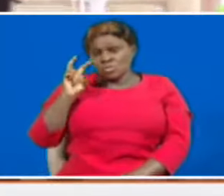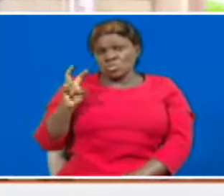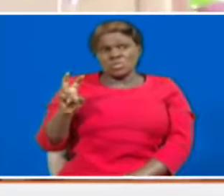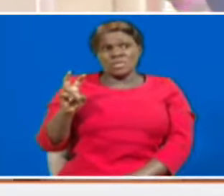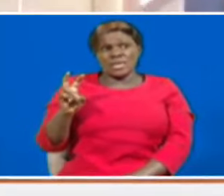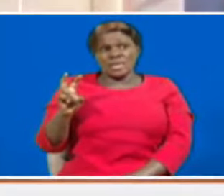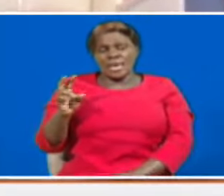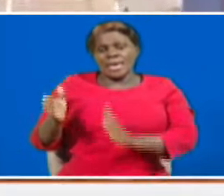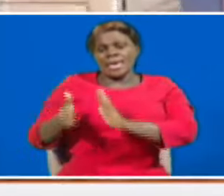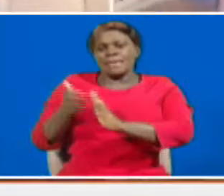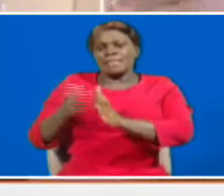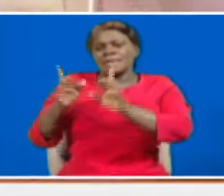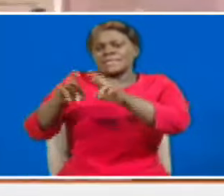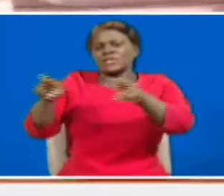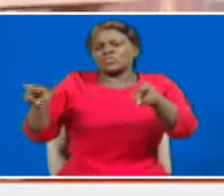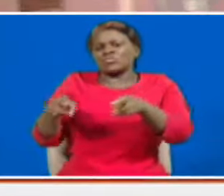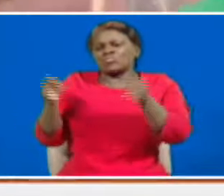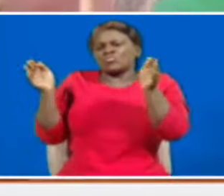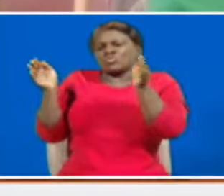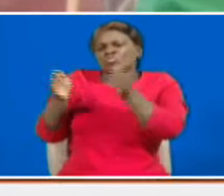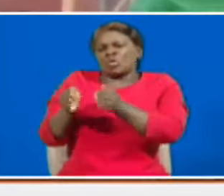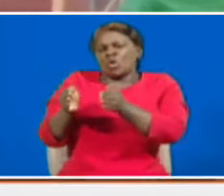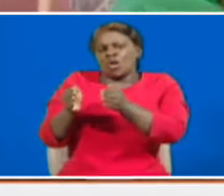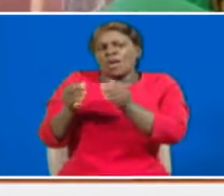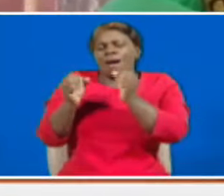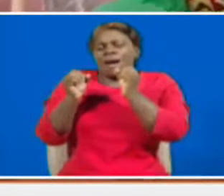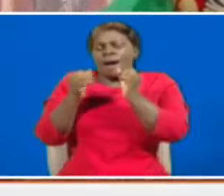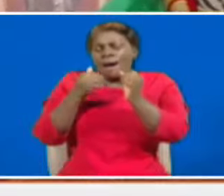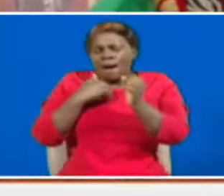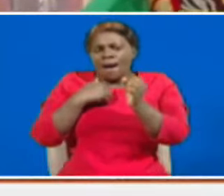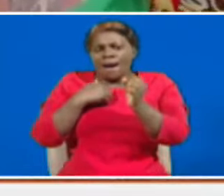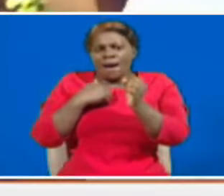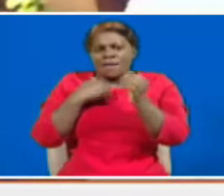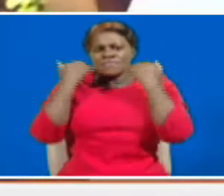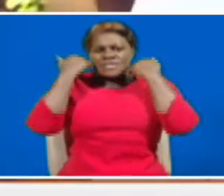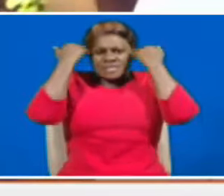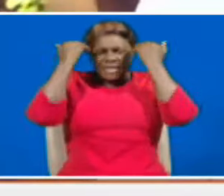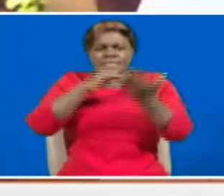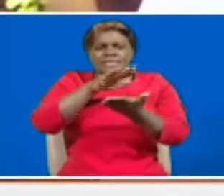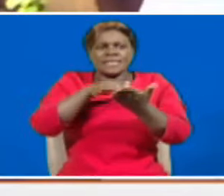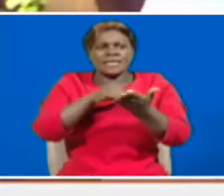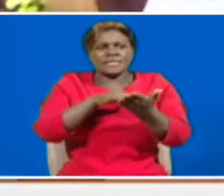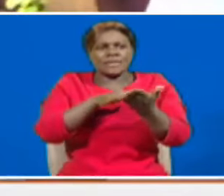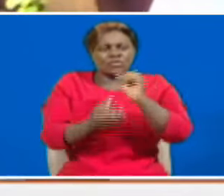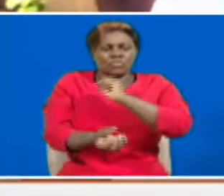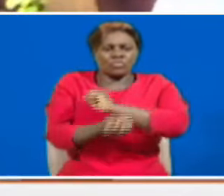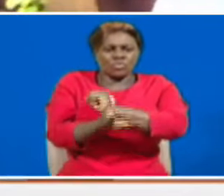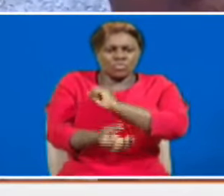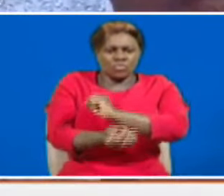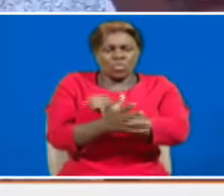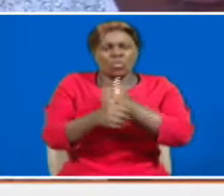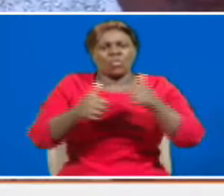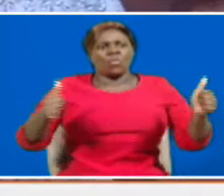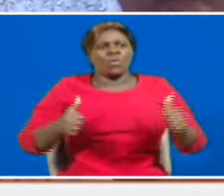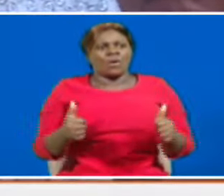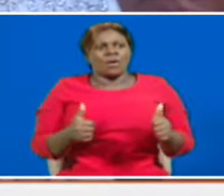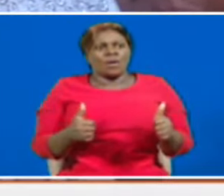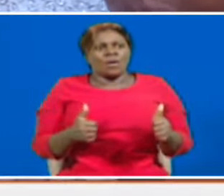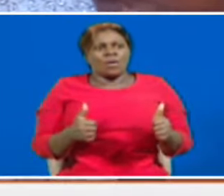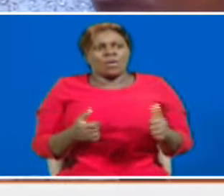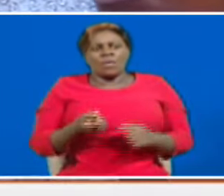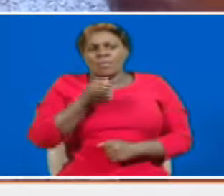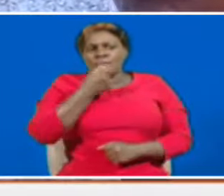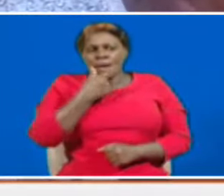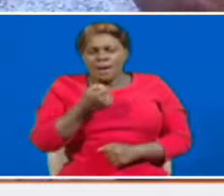chetu cha emergency ni kidogo. Tungekuwa na proper trauma center, ingeshughulikia hawa wanafunzi vizuri zaidi. Kwa haya